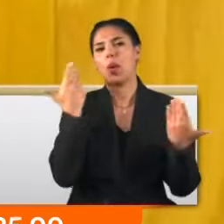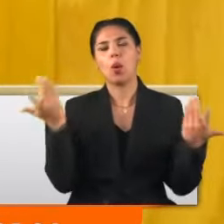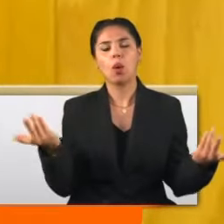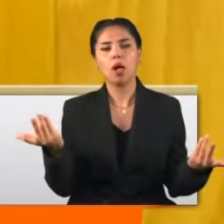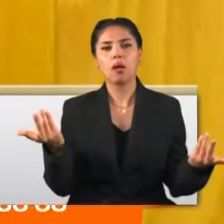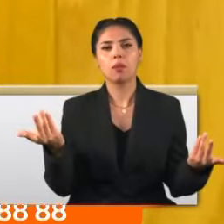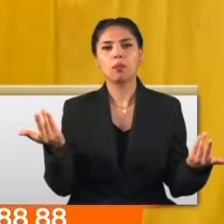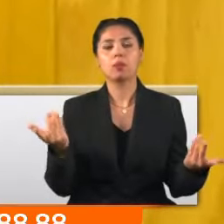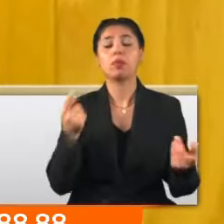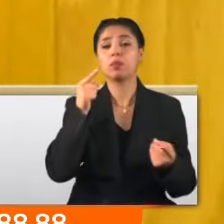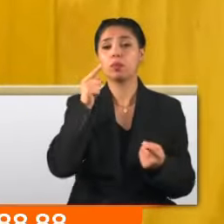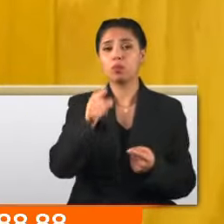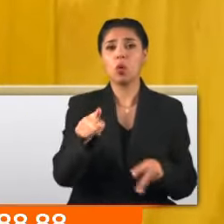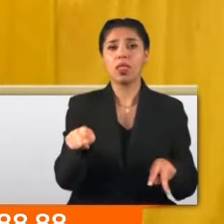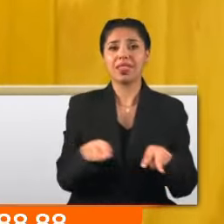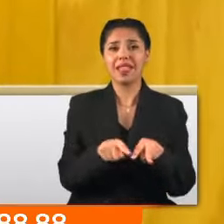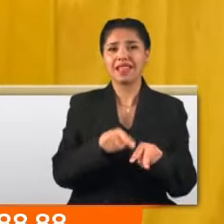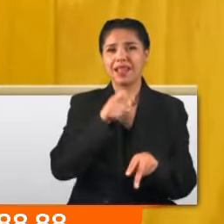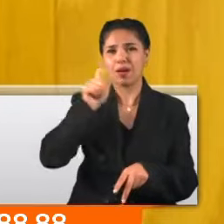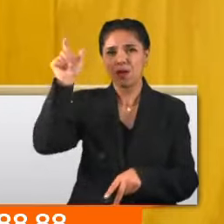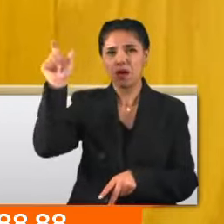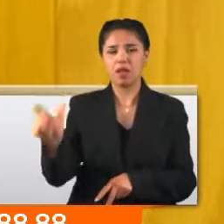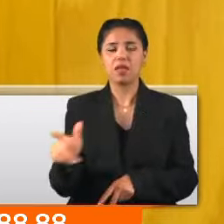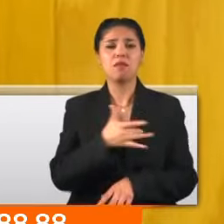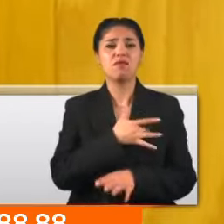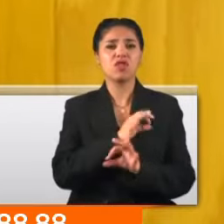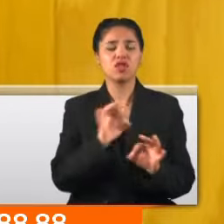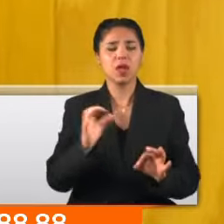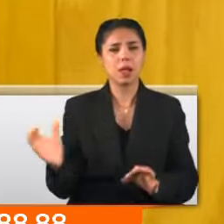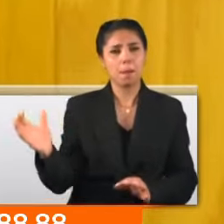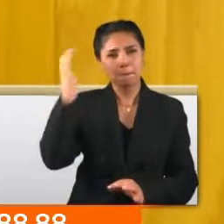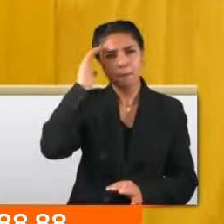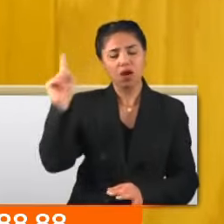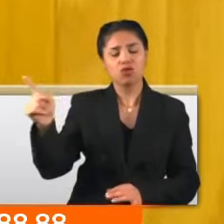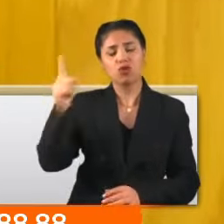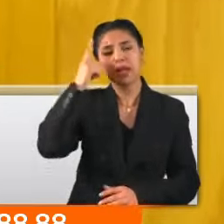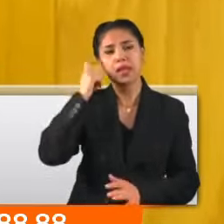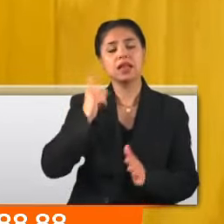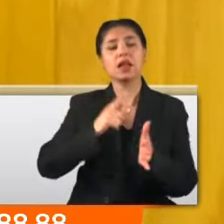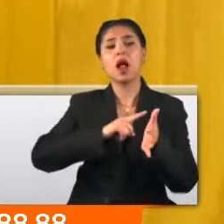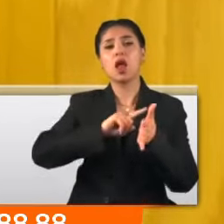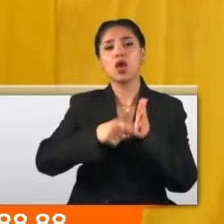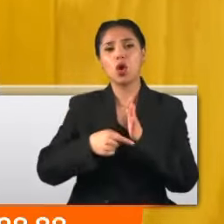Netanyahu yani Canıyahu başta olmak üzere İsrail yönetimini